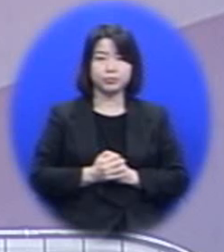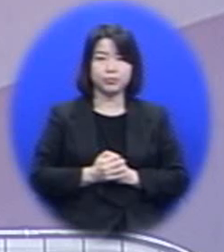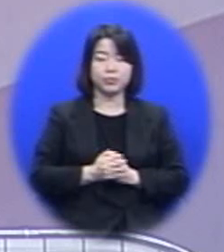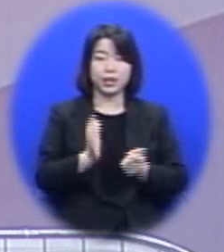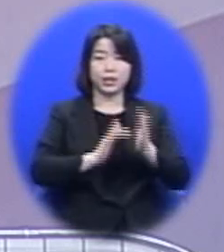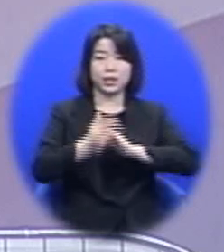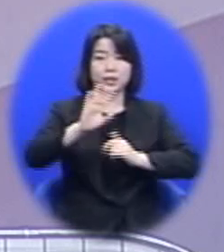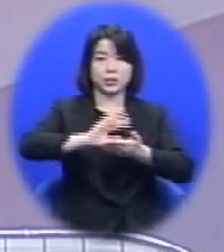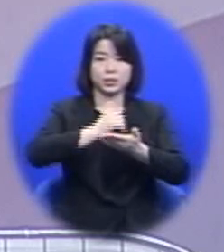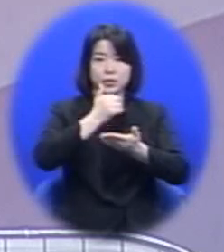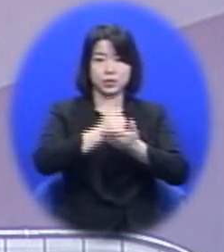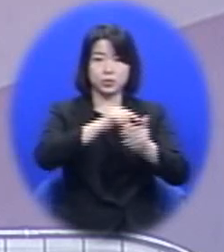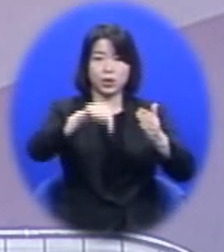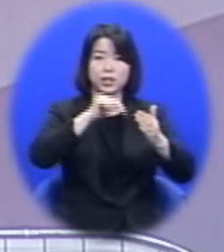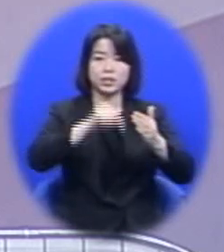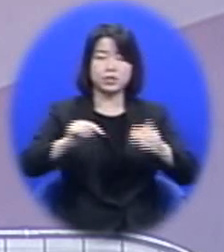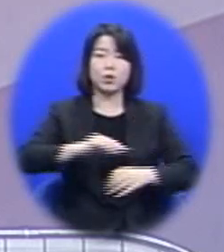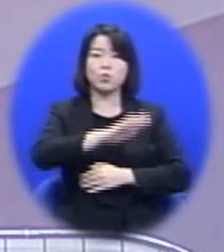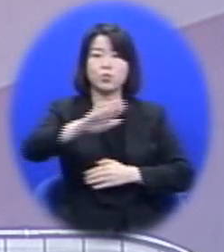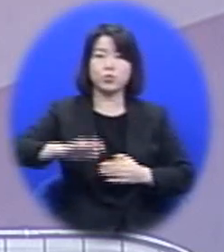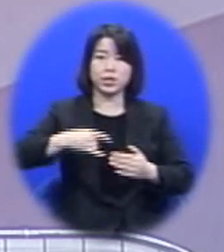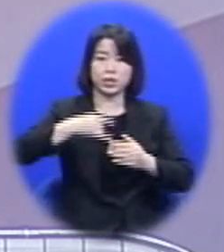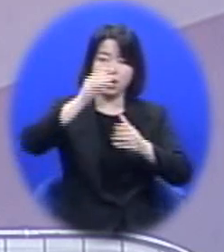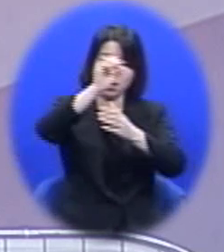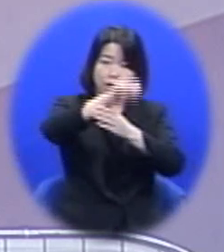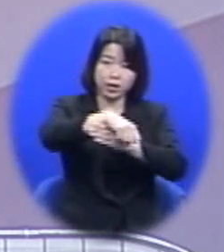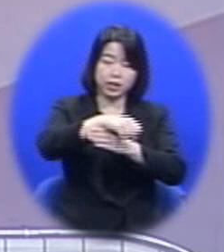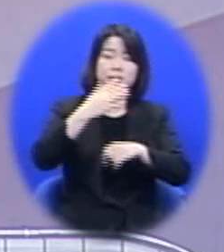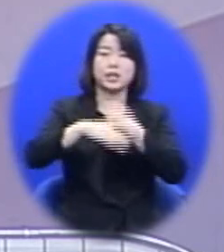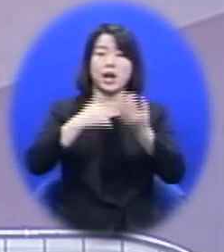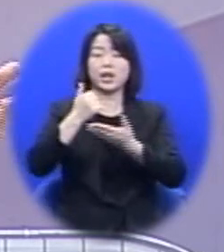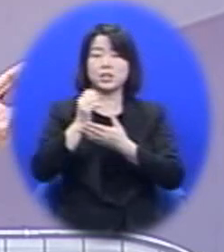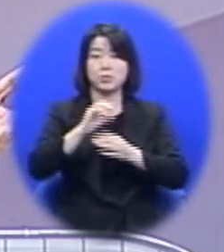예수 그리스도 안에서 우리에게 허락하신 하나님의 놀라운